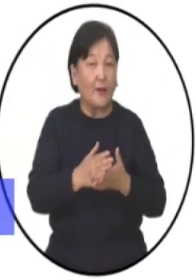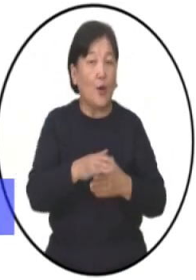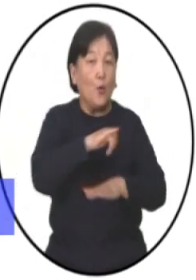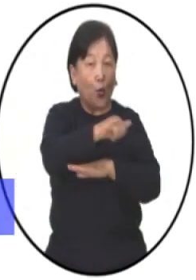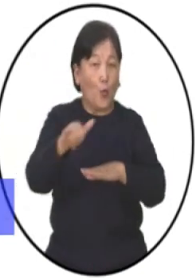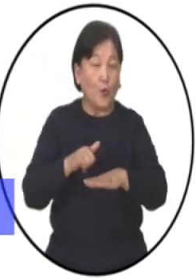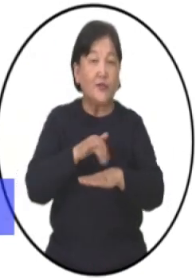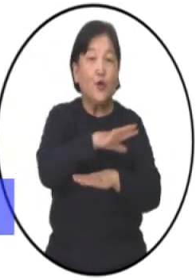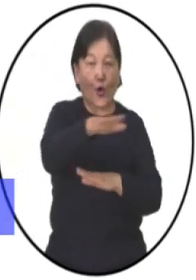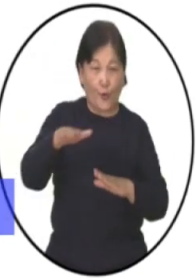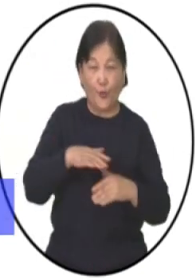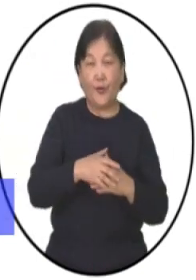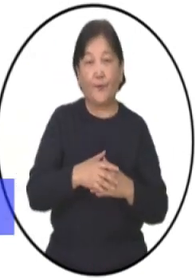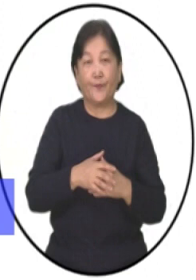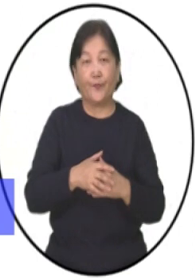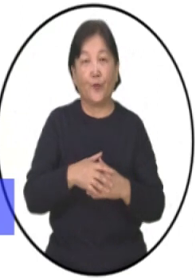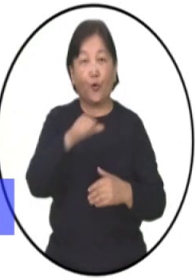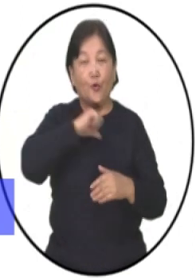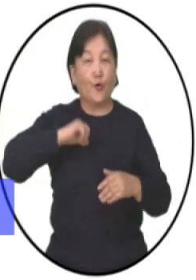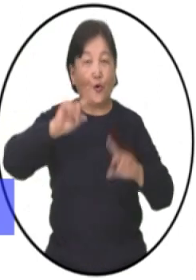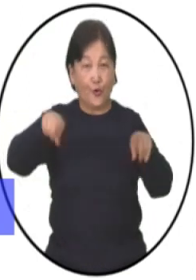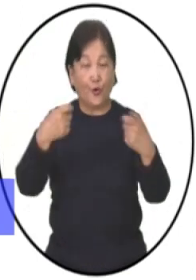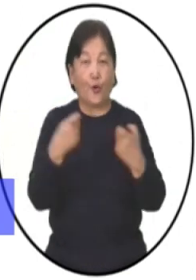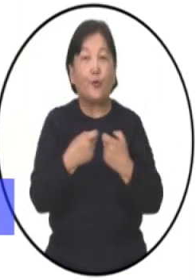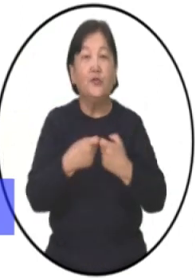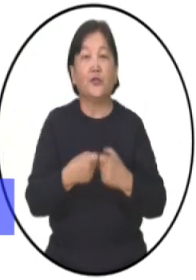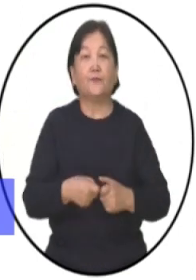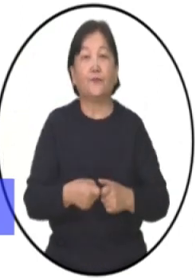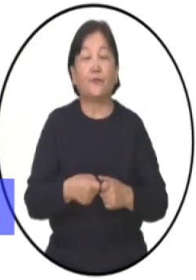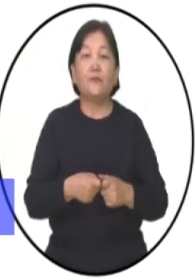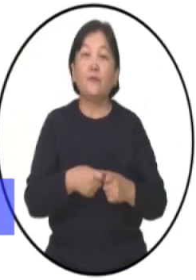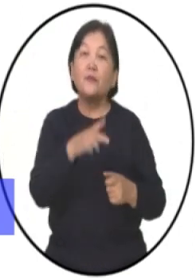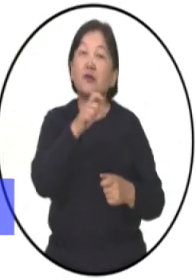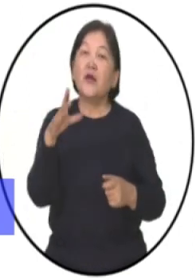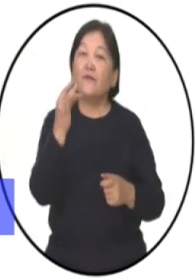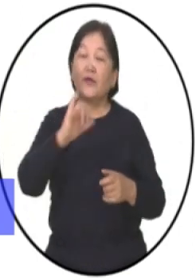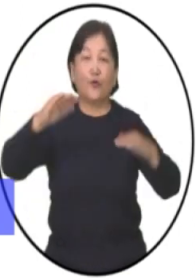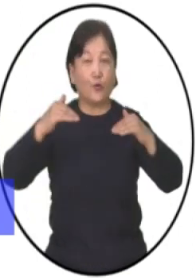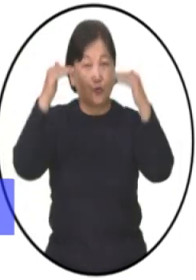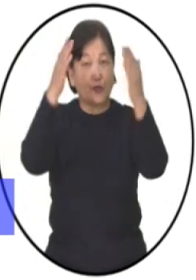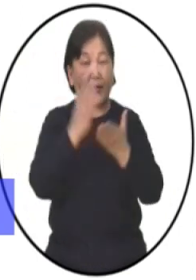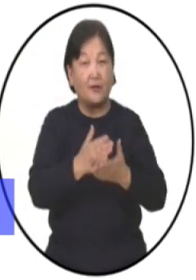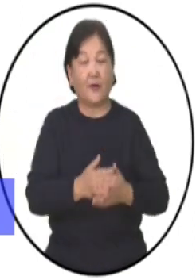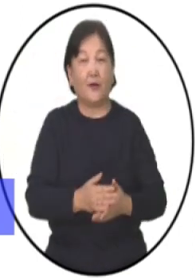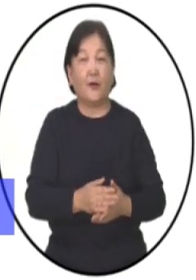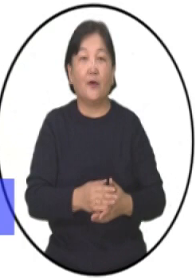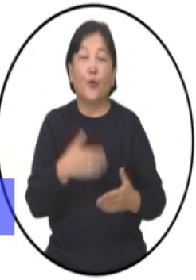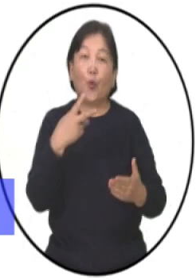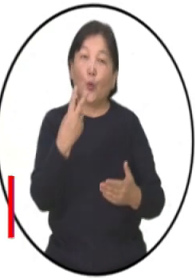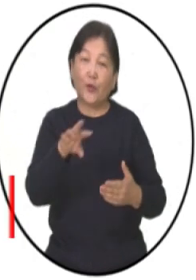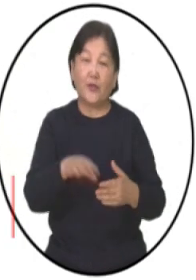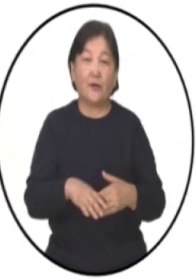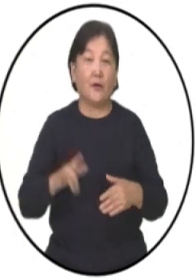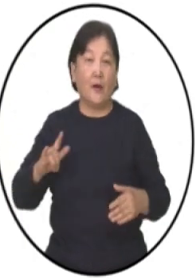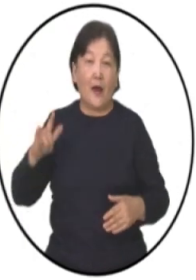орнууд өөрийн онцлог тохируулан тээврийн хэрэгслийг хөгжүүлж байна. За үүнд